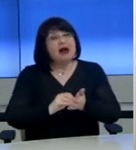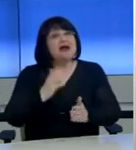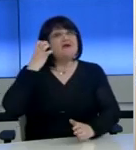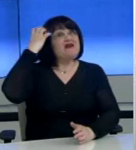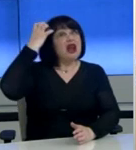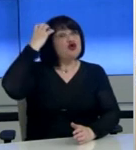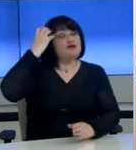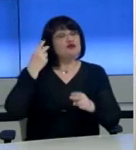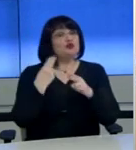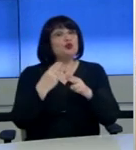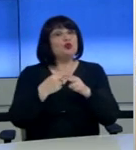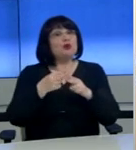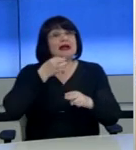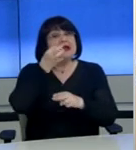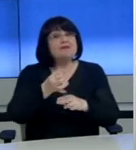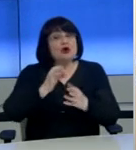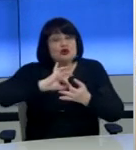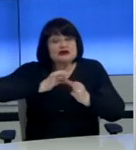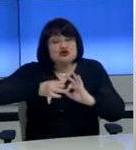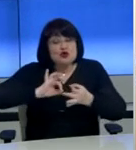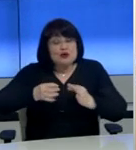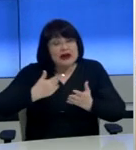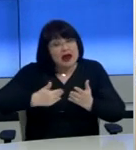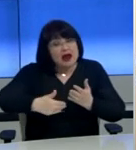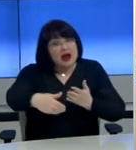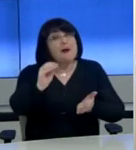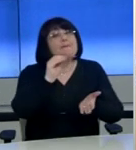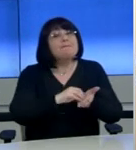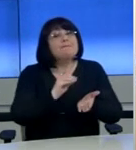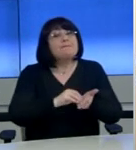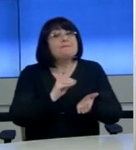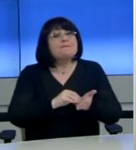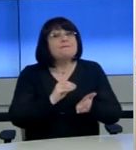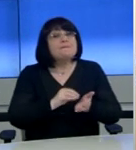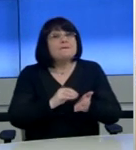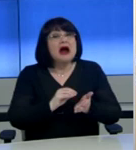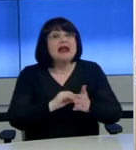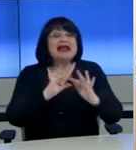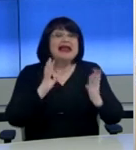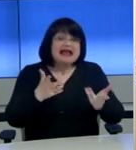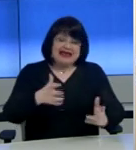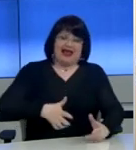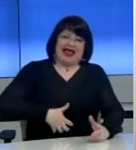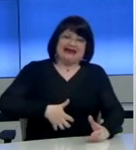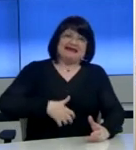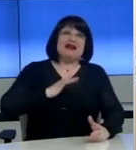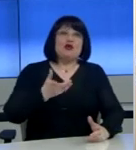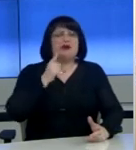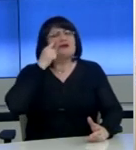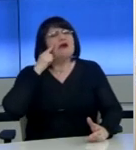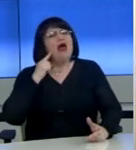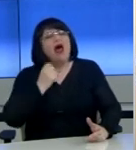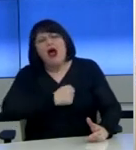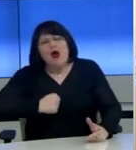φιλόσοφο, η επανάληψη της ιστορίας είναι είτε φάρσα είτε τραγωδία, εγώ θέλω να σας πω το εξής, ότι εδώ